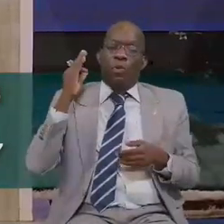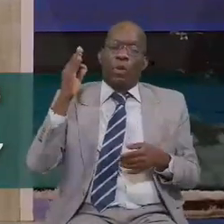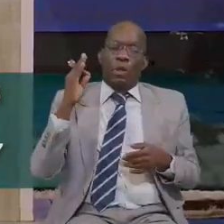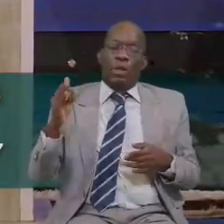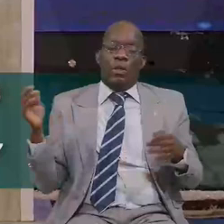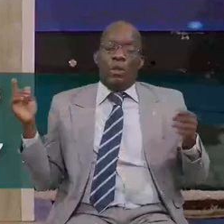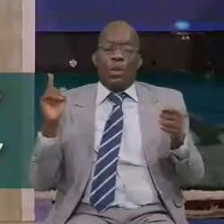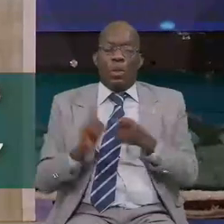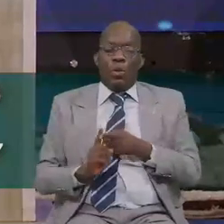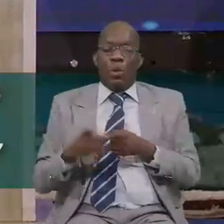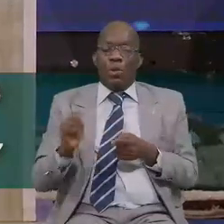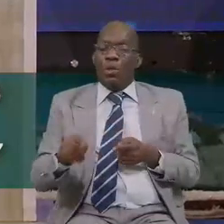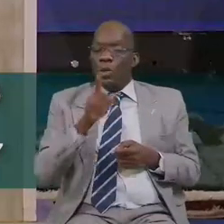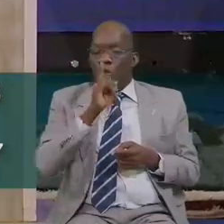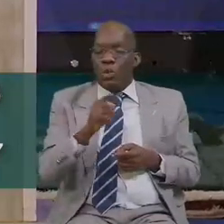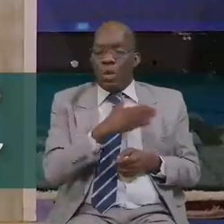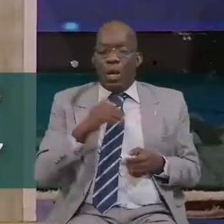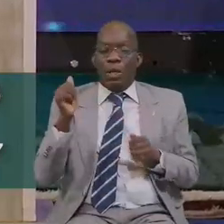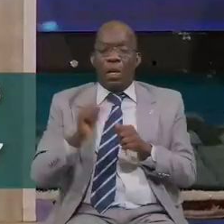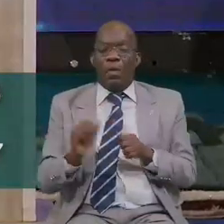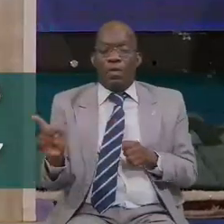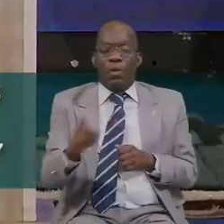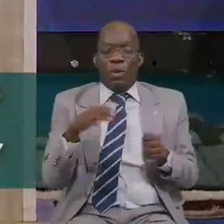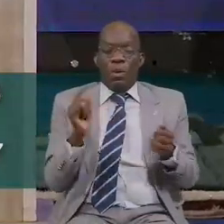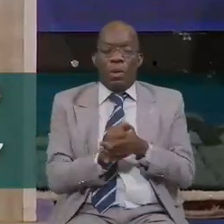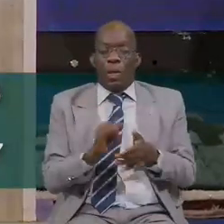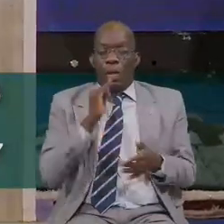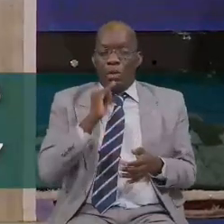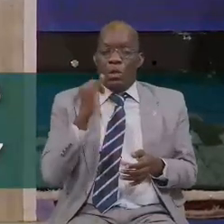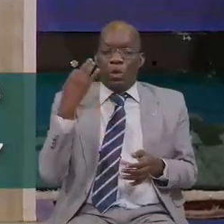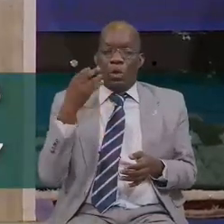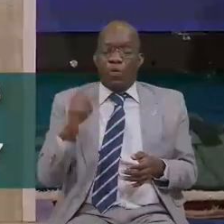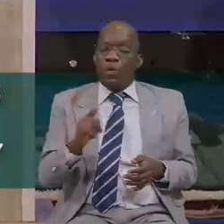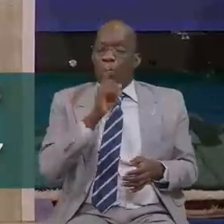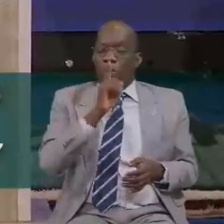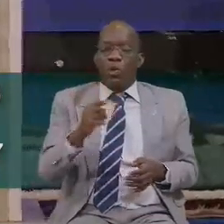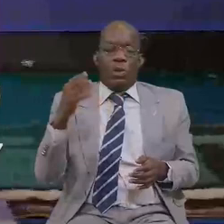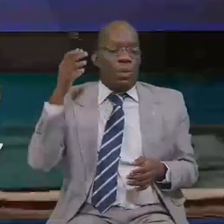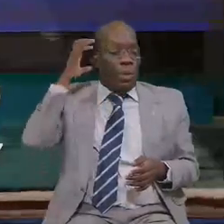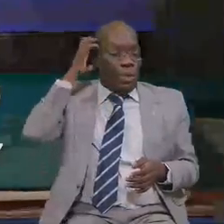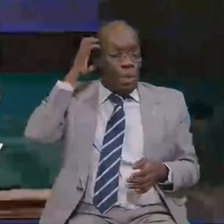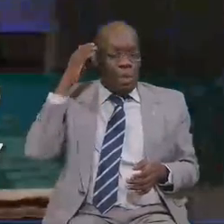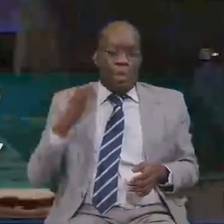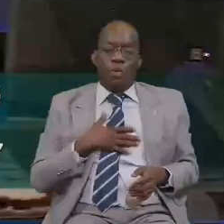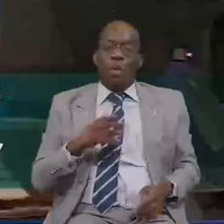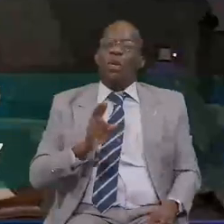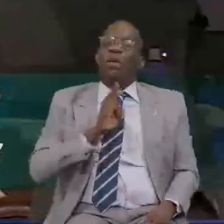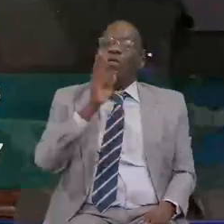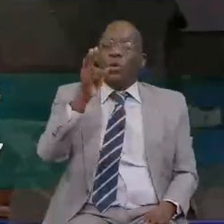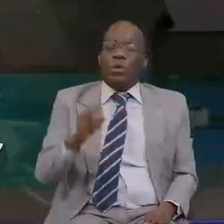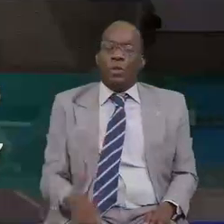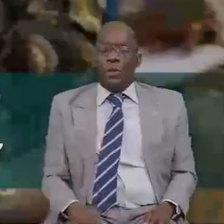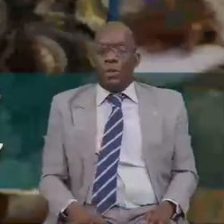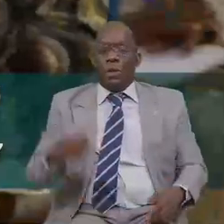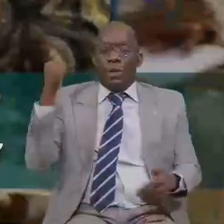la vérité. Et quiconque est de la vérité, écoute ma voix.